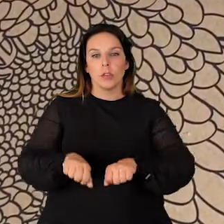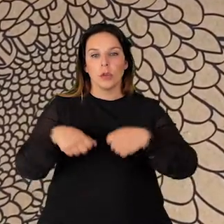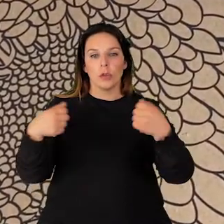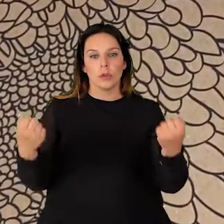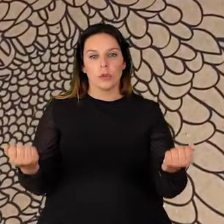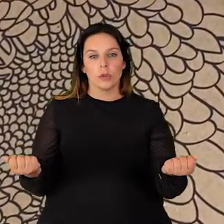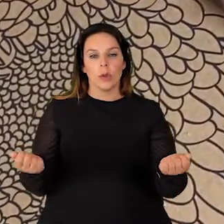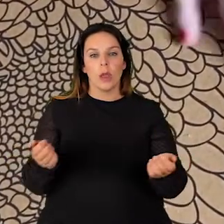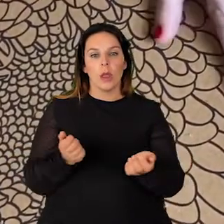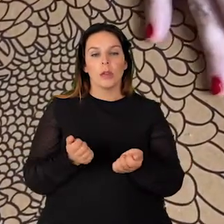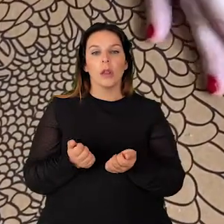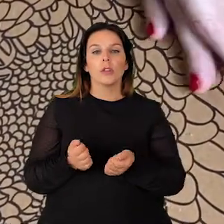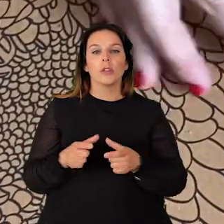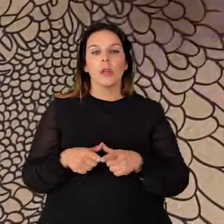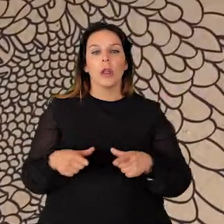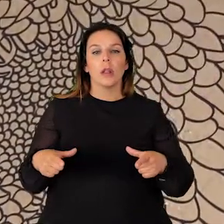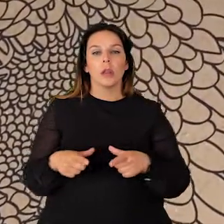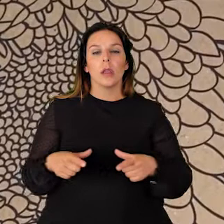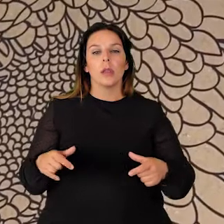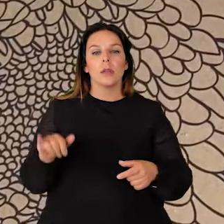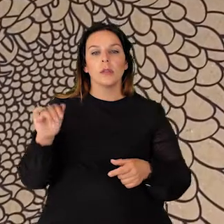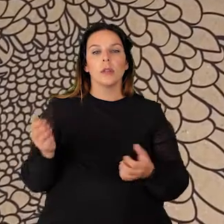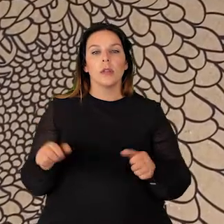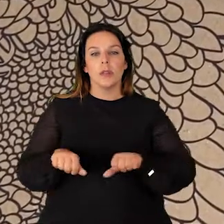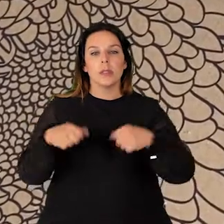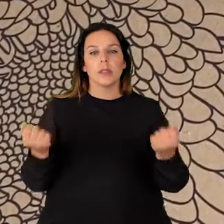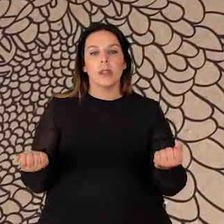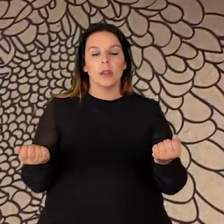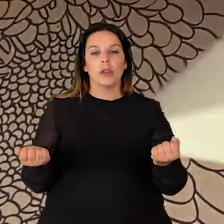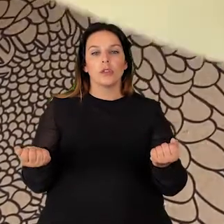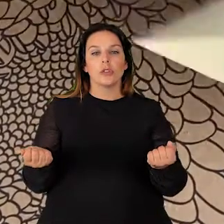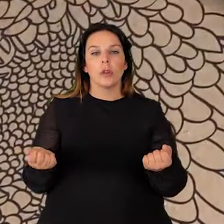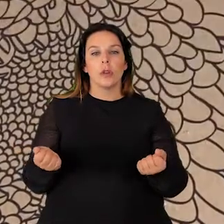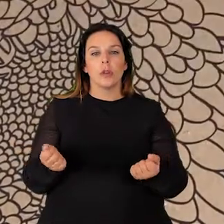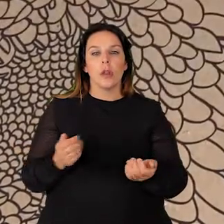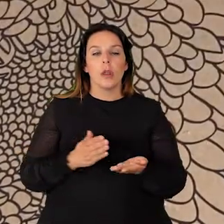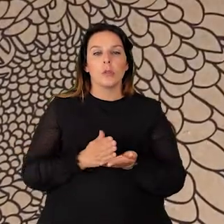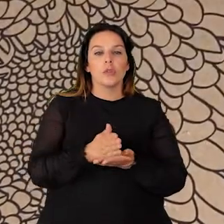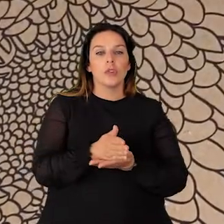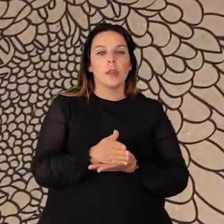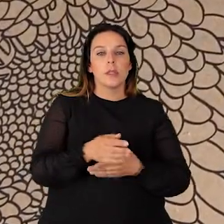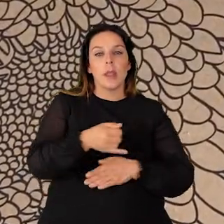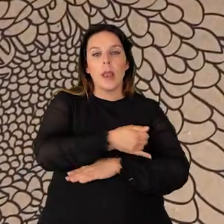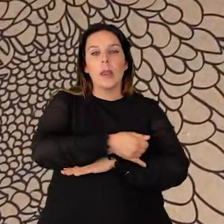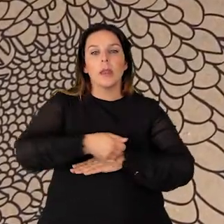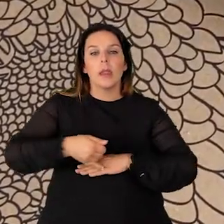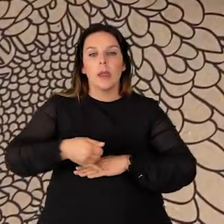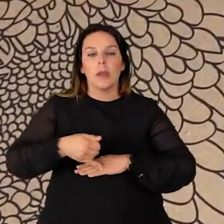zginasz ją przez to najdłuższą linię po przekątnej